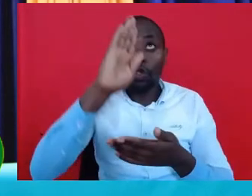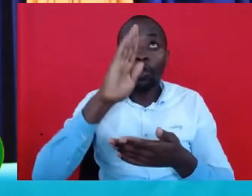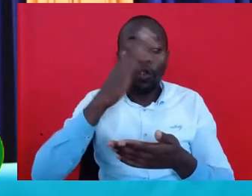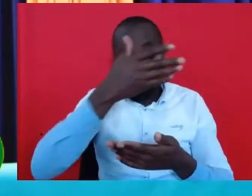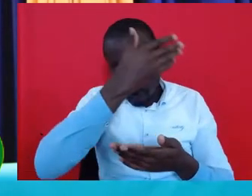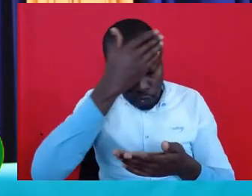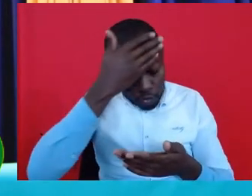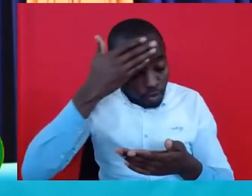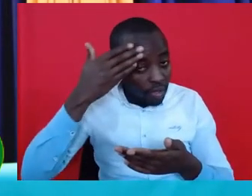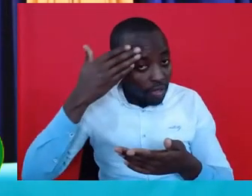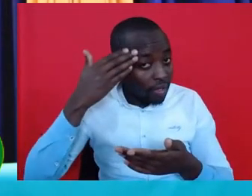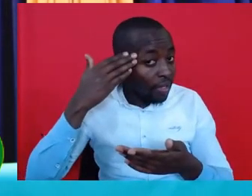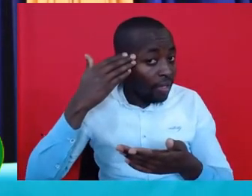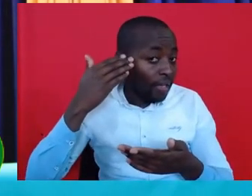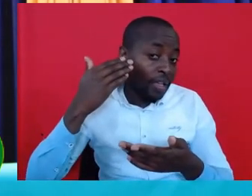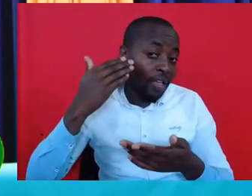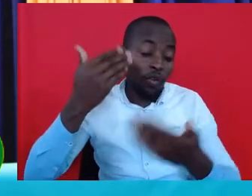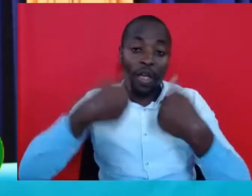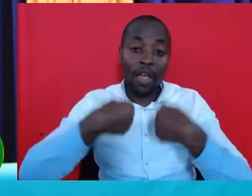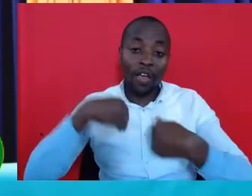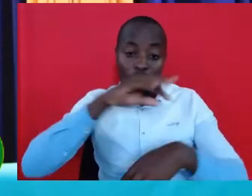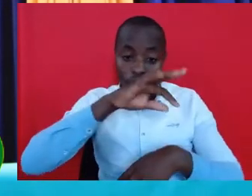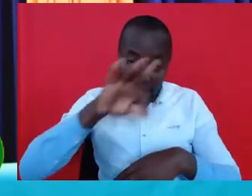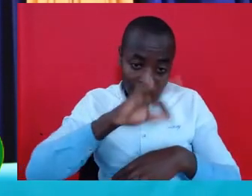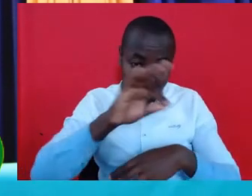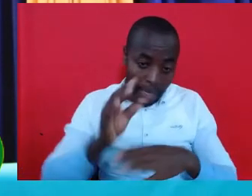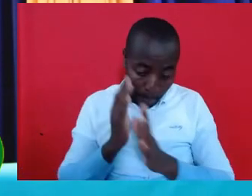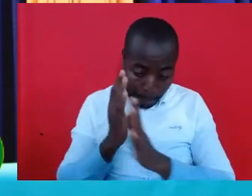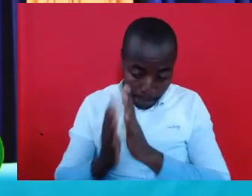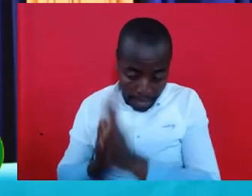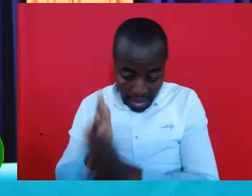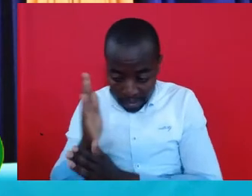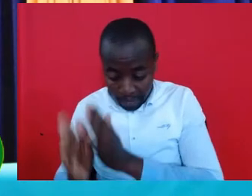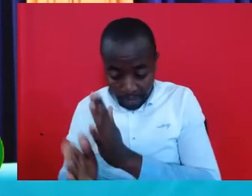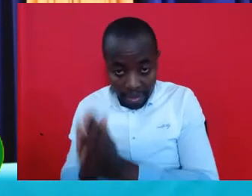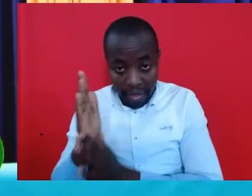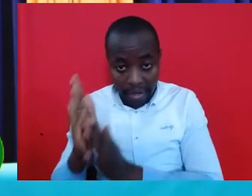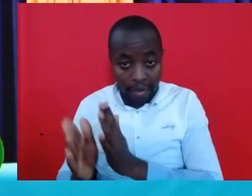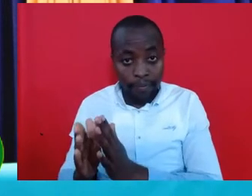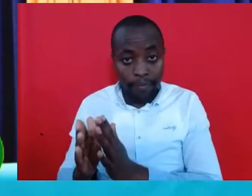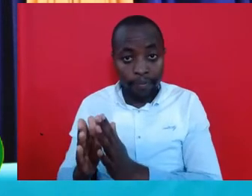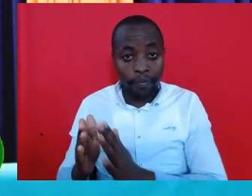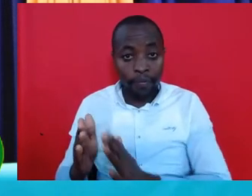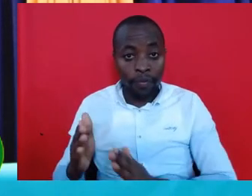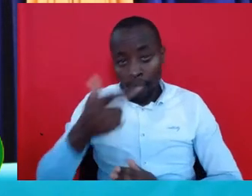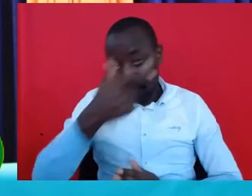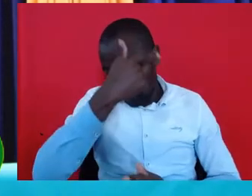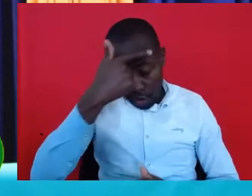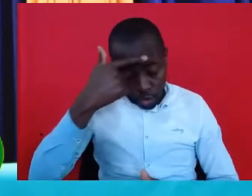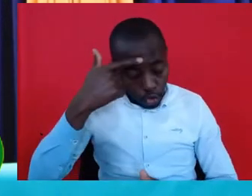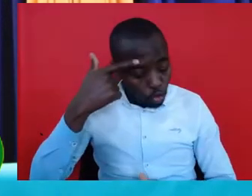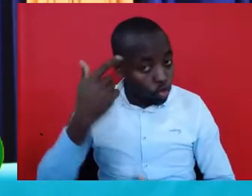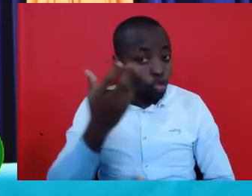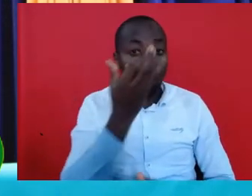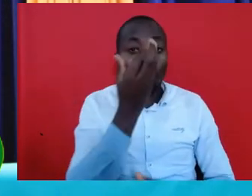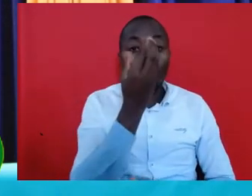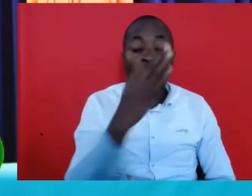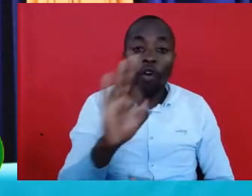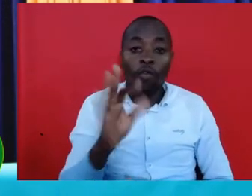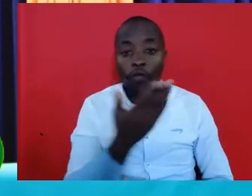Usisahau kunywa kikombe cha chai, kwa maana kimetengenezwa ukiwa katika fikra na